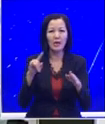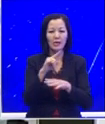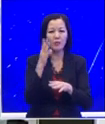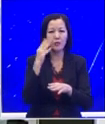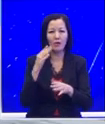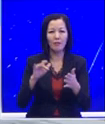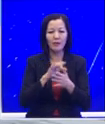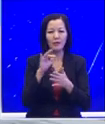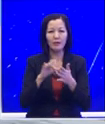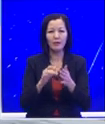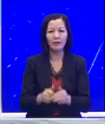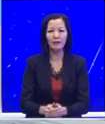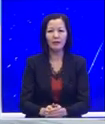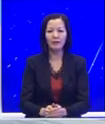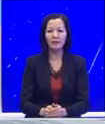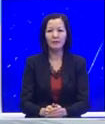Алматы.